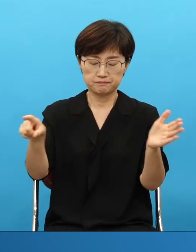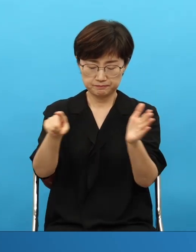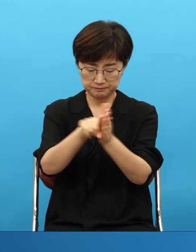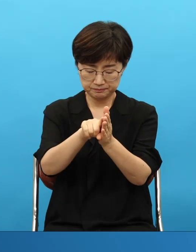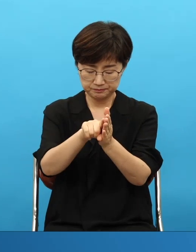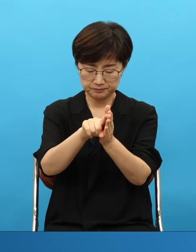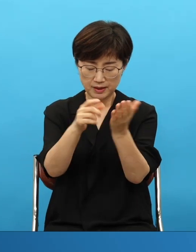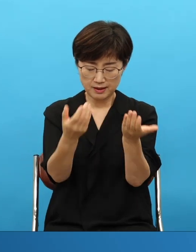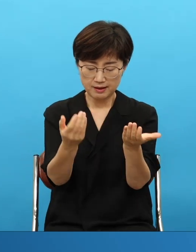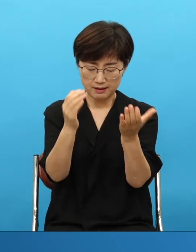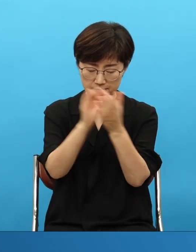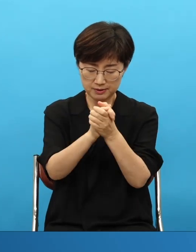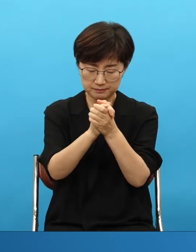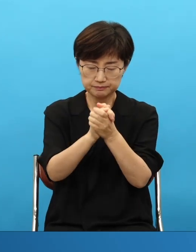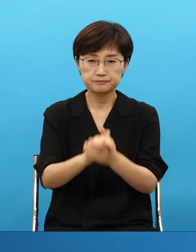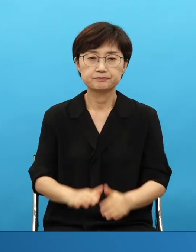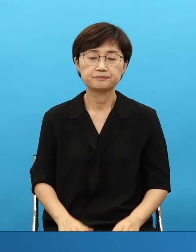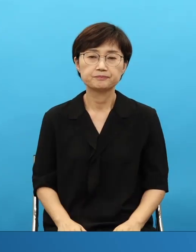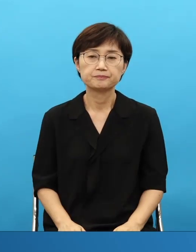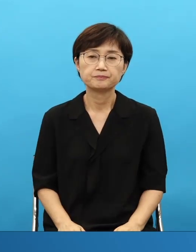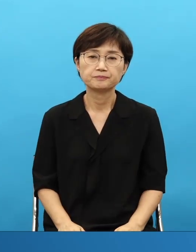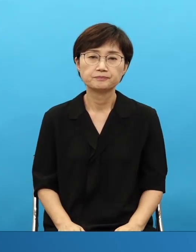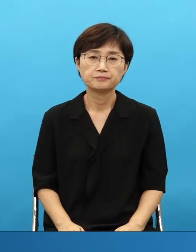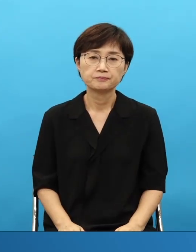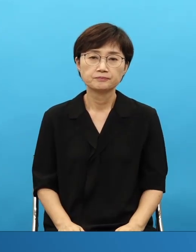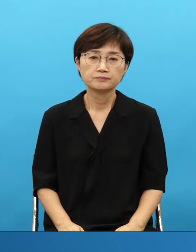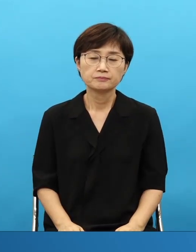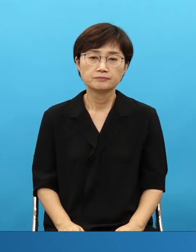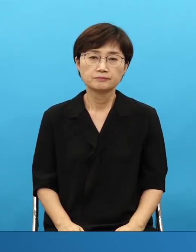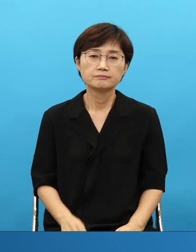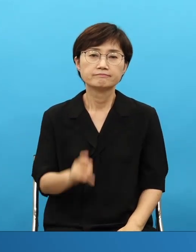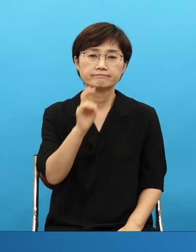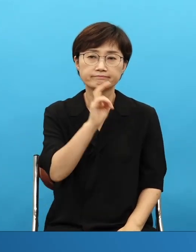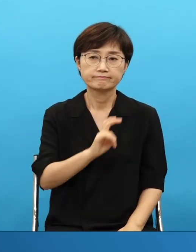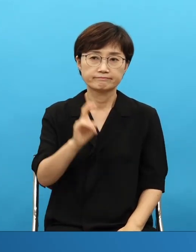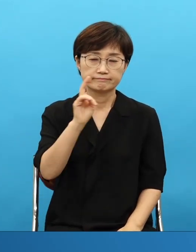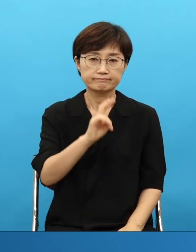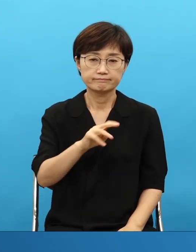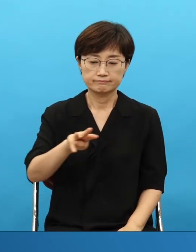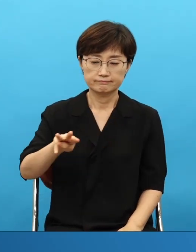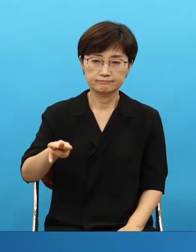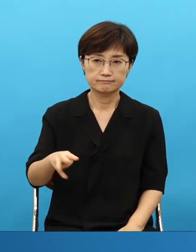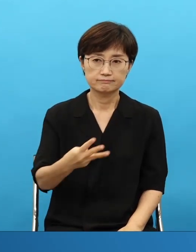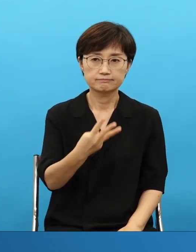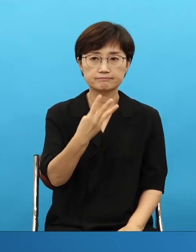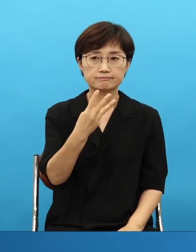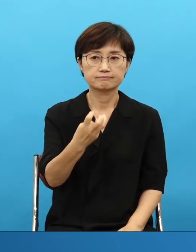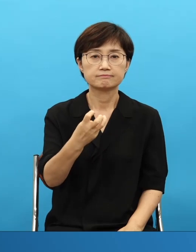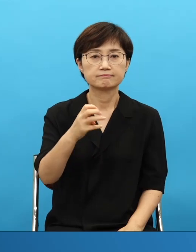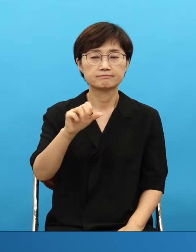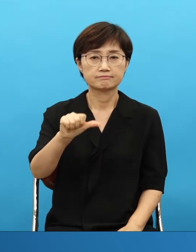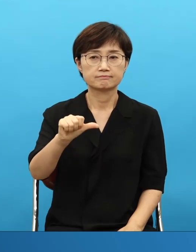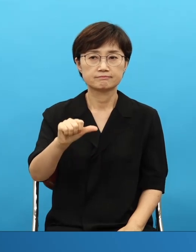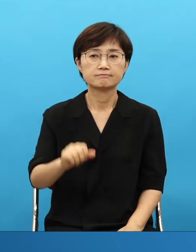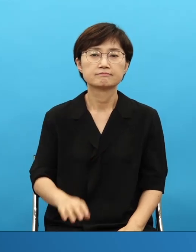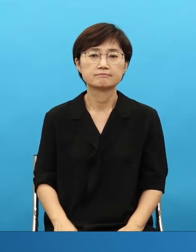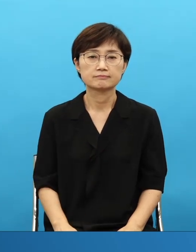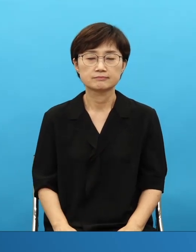것을 믿사옵나이다. 아멘. 찬송가 335장을 찬송드리겠습니다.